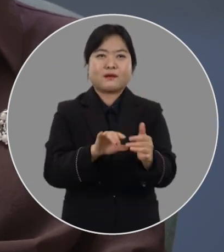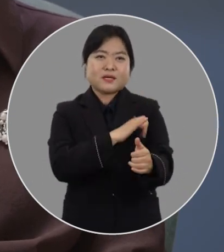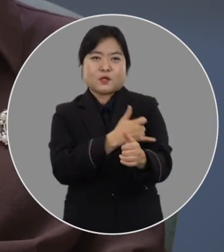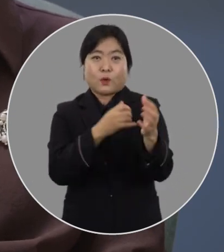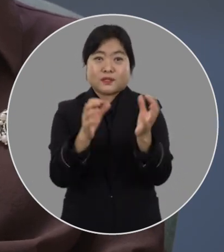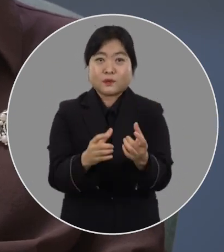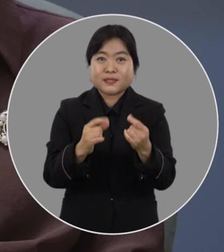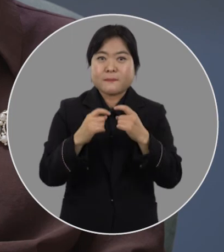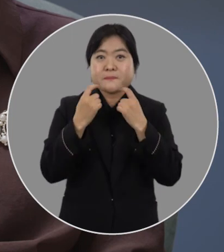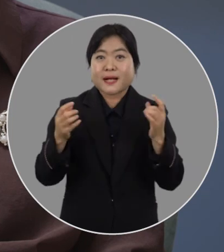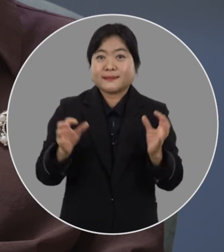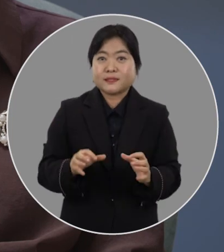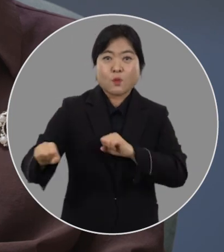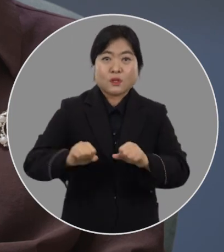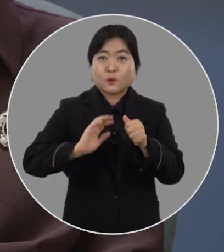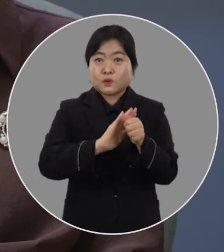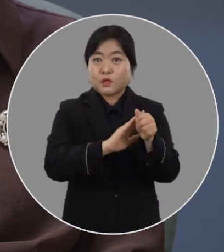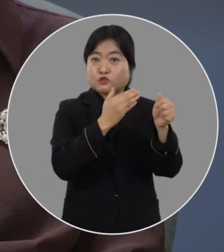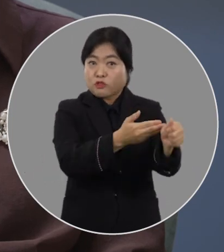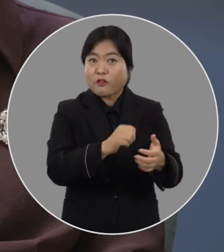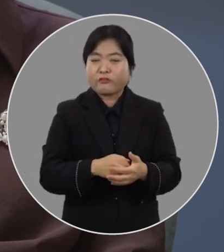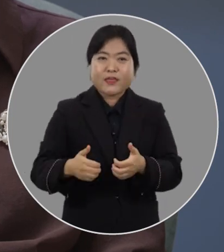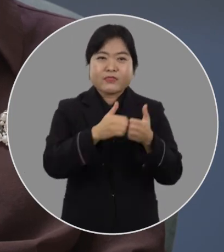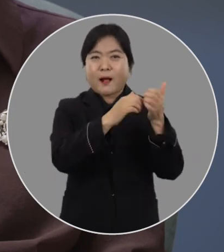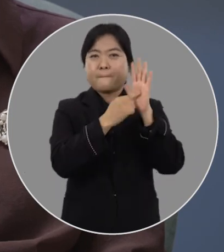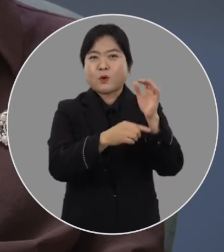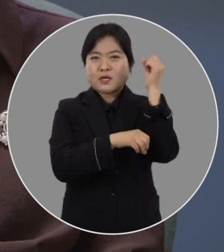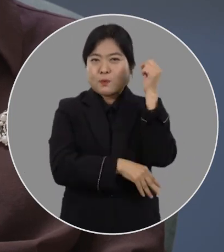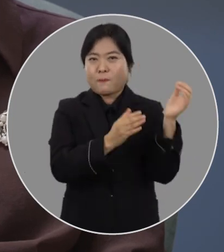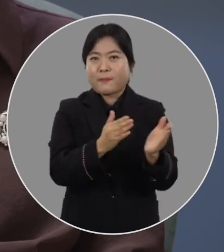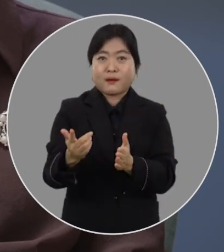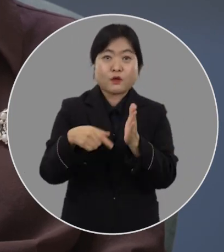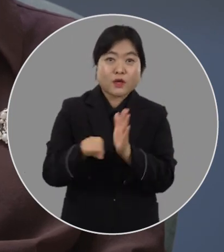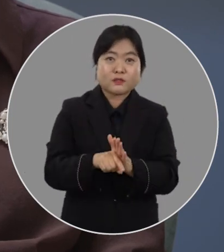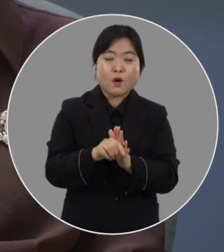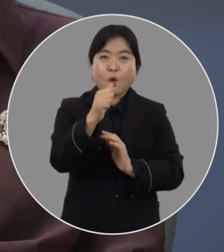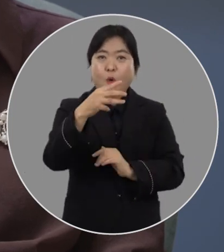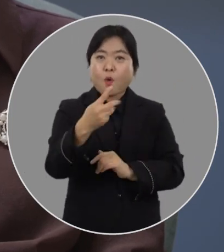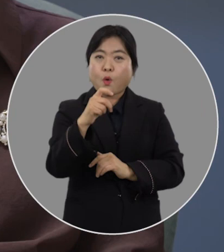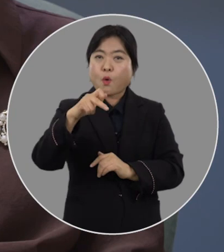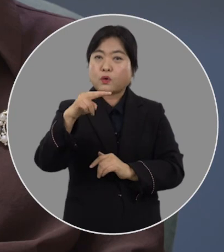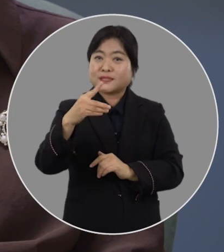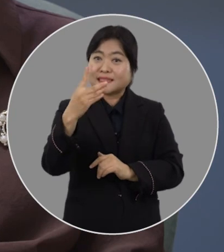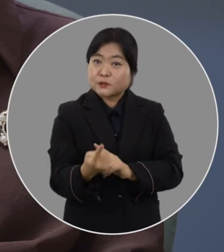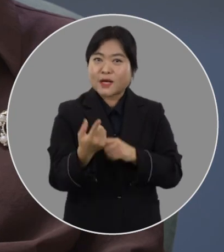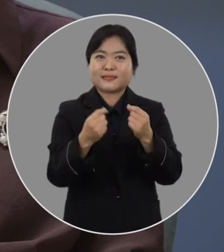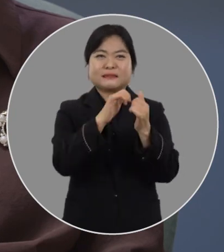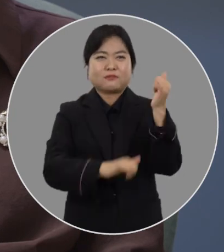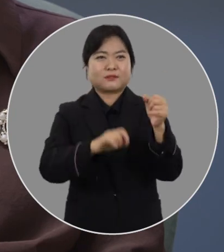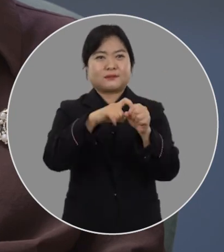인권단체와 같은 민간단체의 활동을 지원하는 것, 대항 표현의 기반을 마련하기 위해서 홀로코스트와 같은